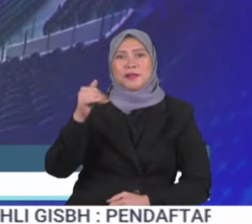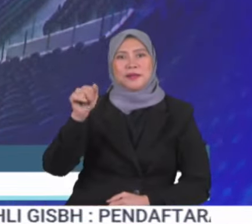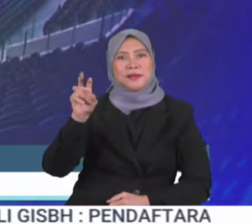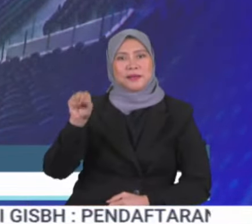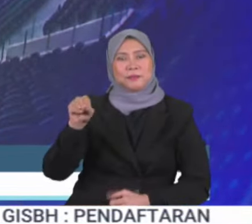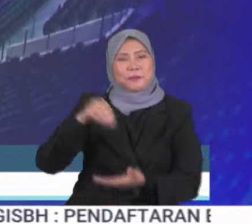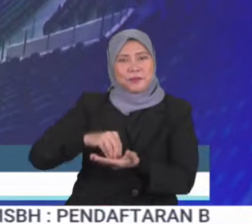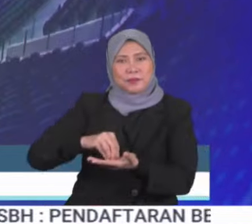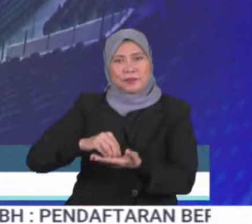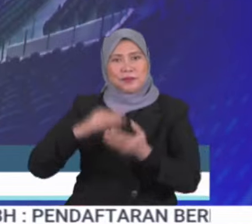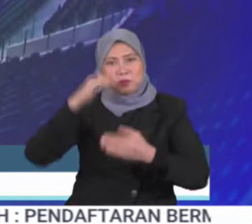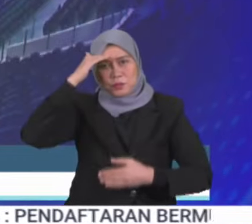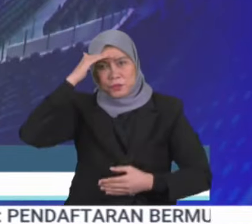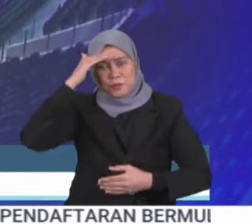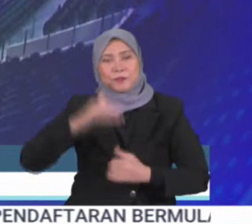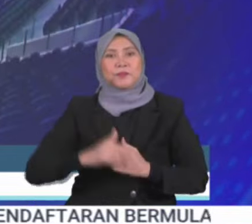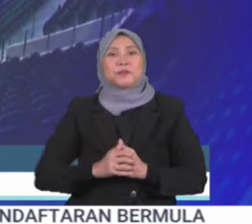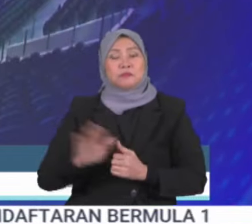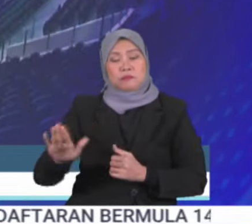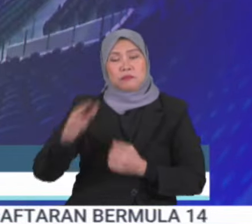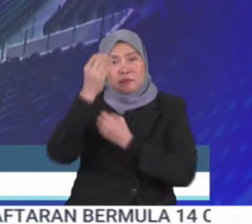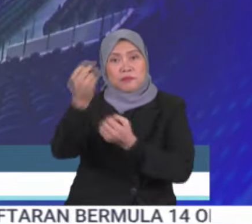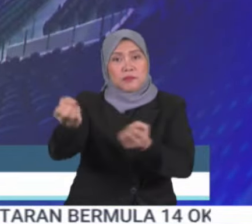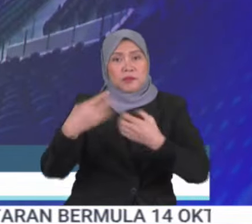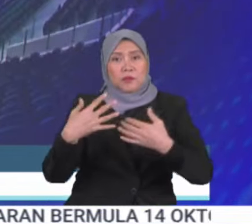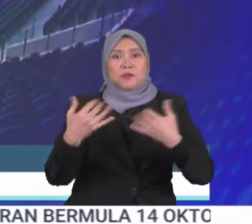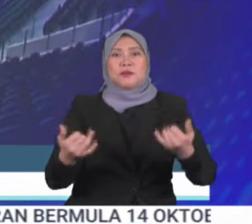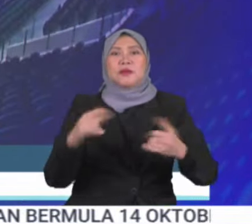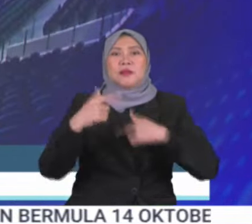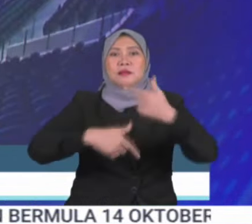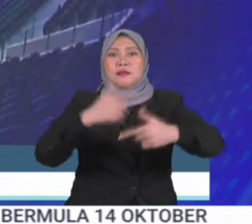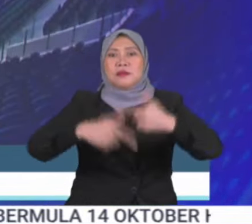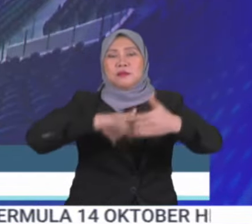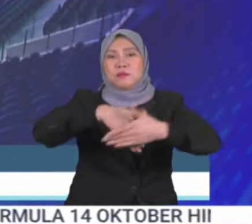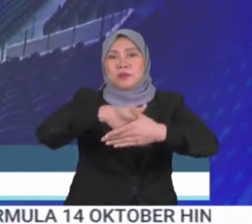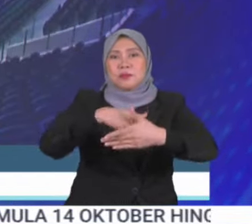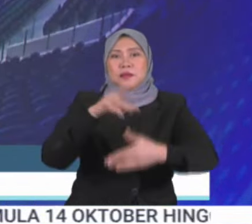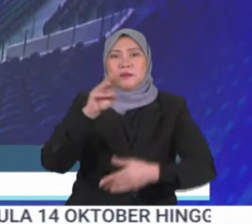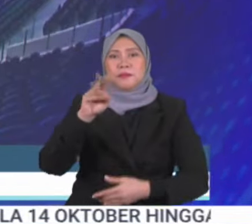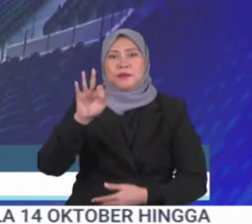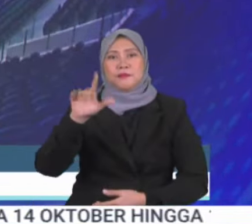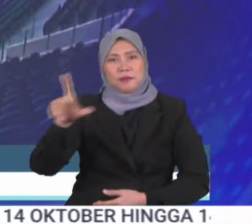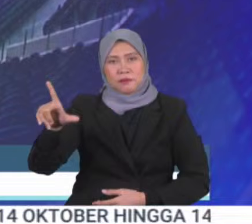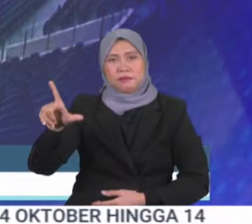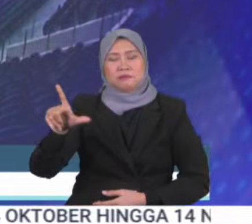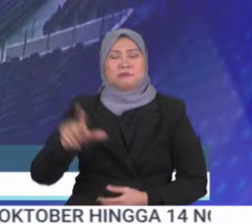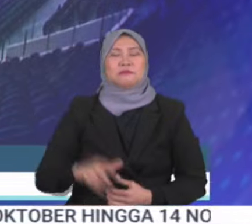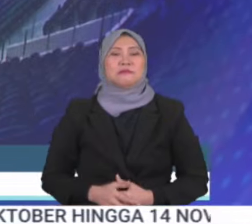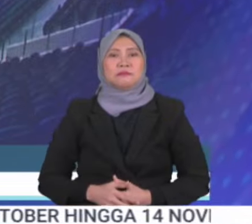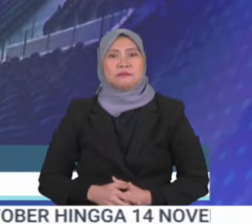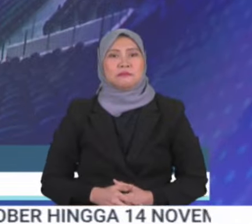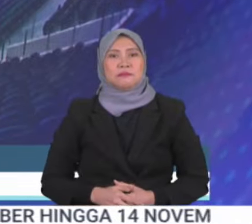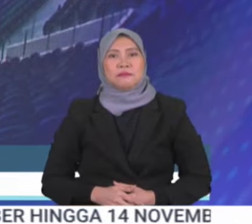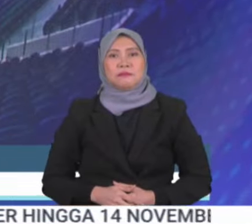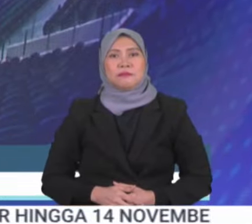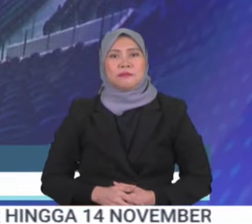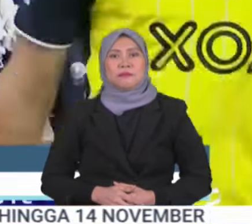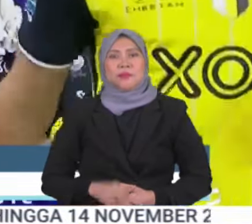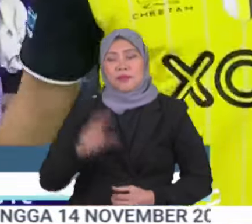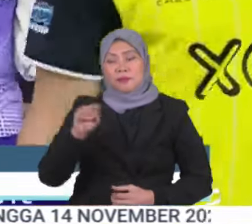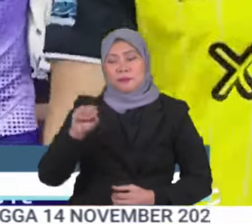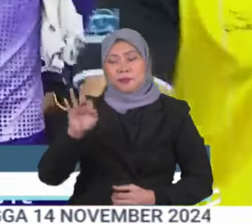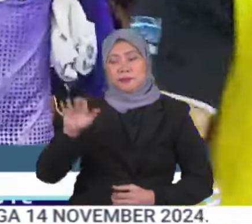di Johor. Perkara itu dimaklumkan Liga Bola Sepak Malaysia MFL menerusi satu kenyataan.